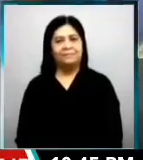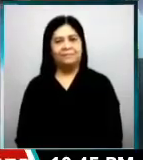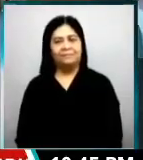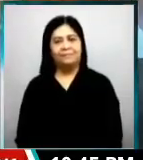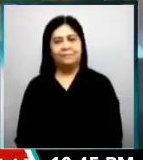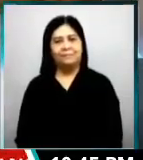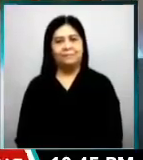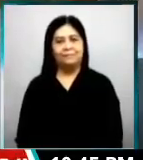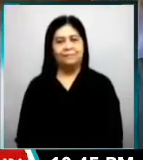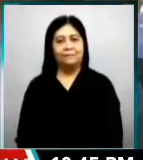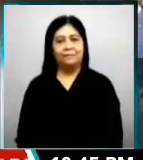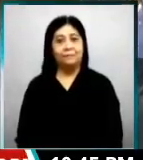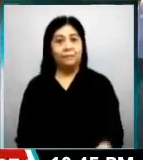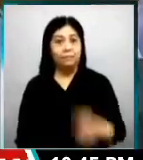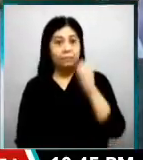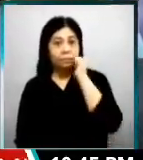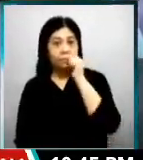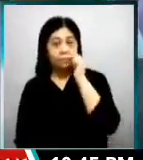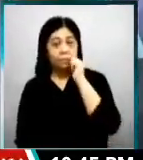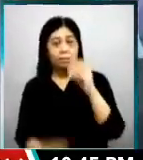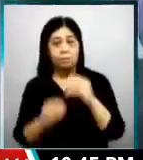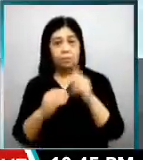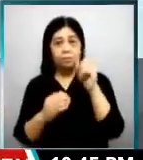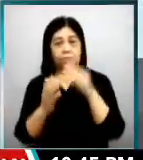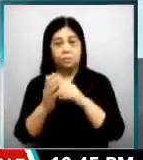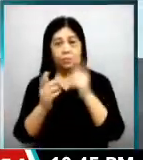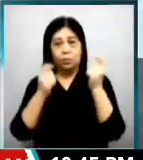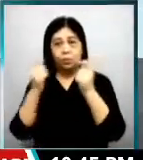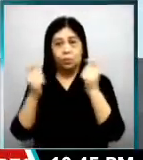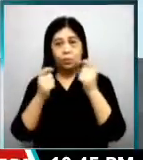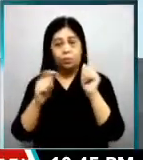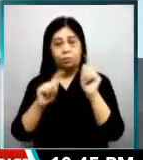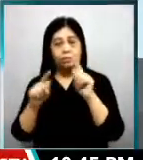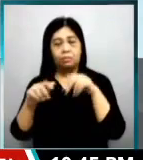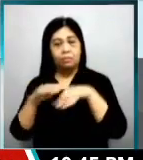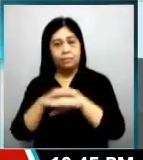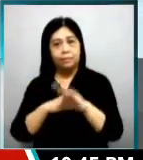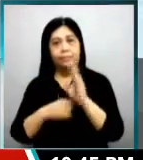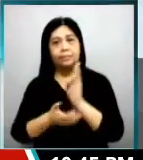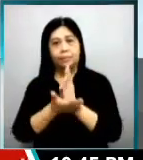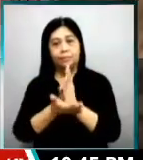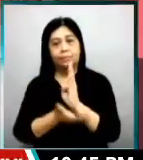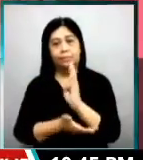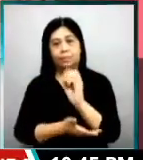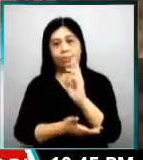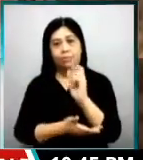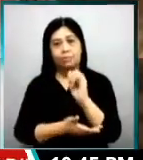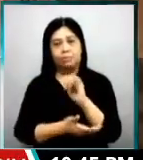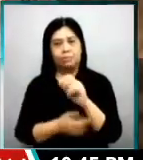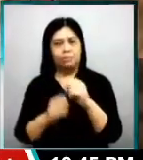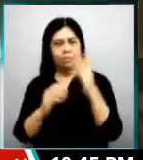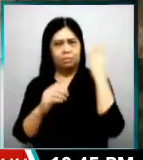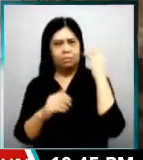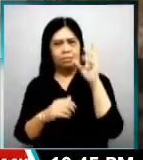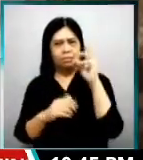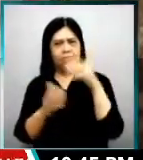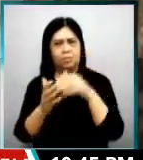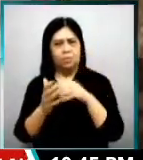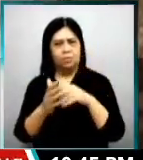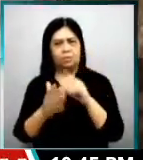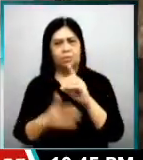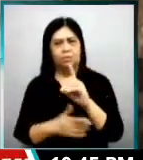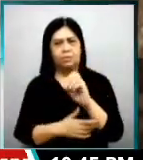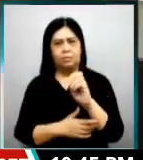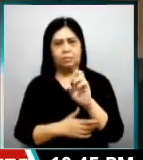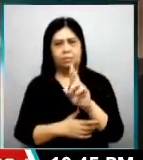Kada araw, mahigit 1,000 turista pa lamang ang nakakapasok sa Boracay, malayo sa 6,000 pinapayagan ng DNR kada araw